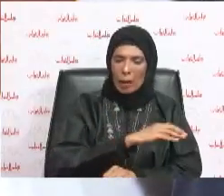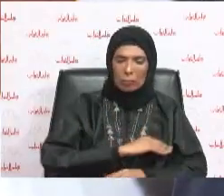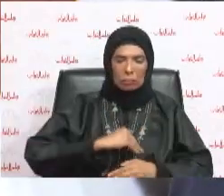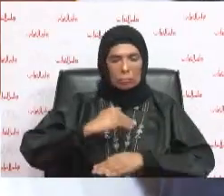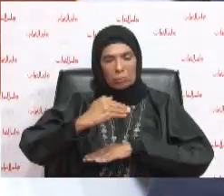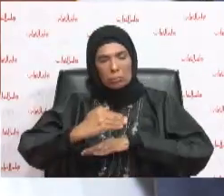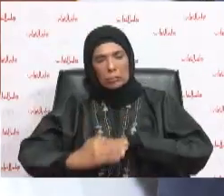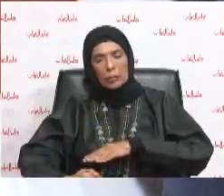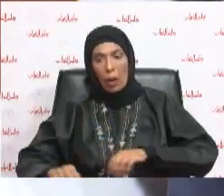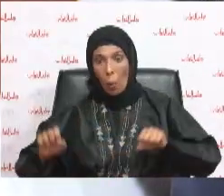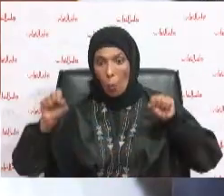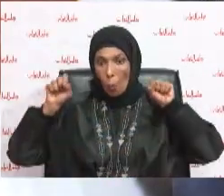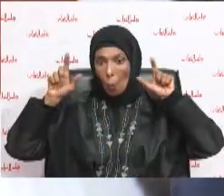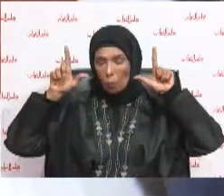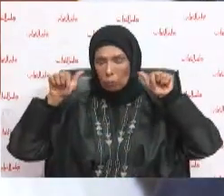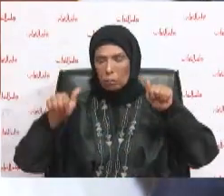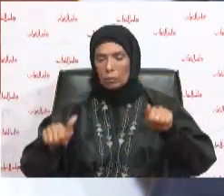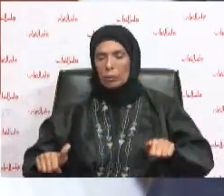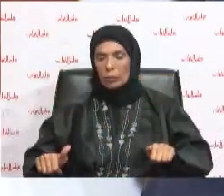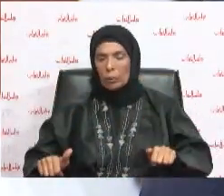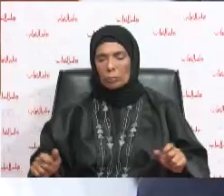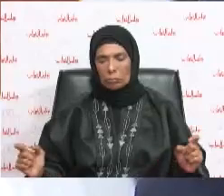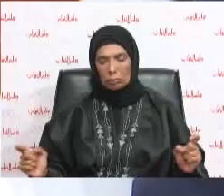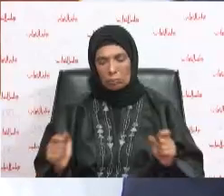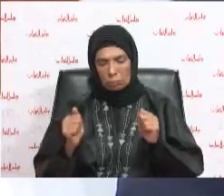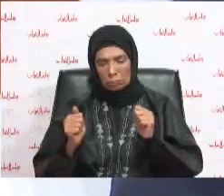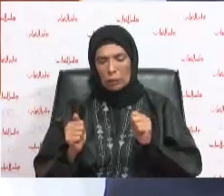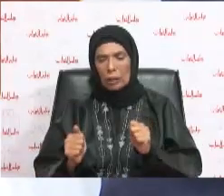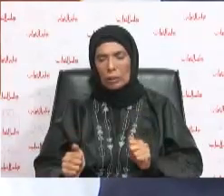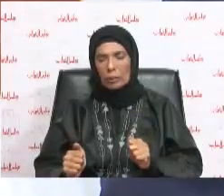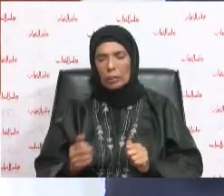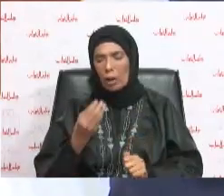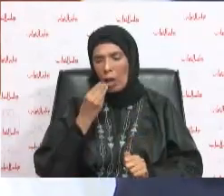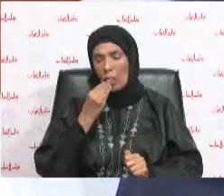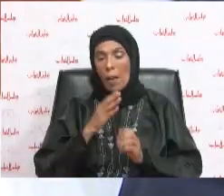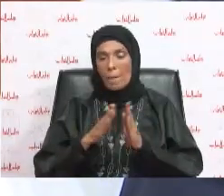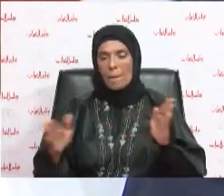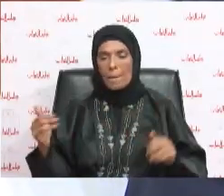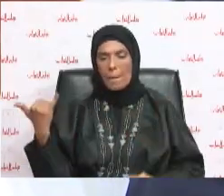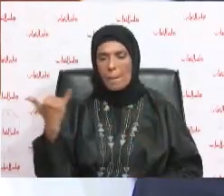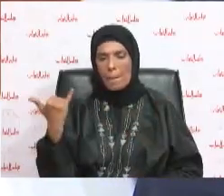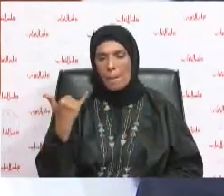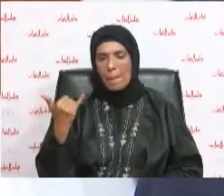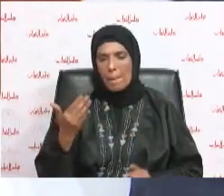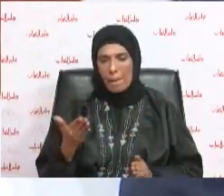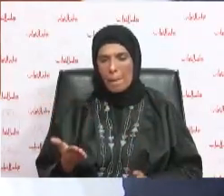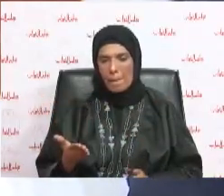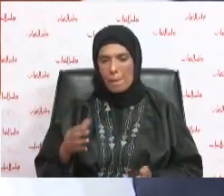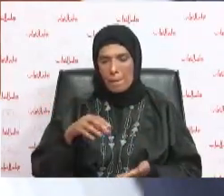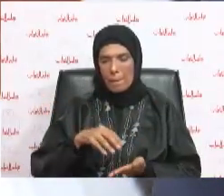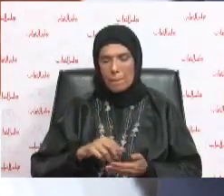الإرشاد والتوعية. وتحديات الأمن الغذائي للبشر كبيرة ولها أهمية كبيرة لتوفير بيئة صالحة